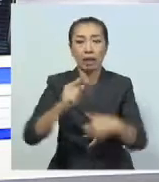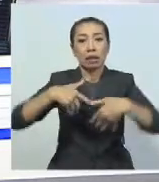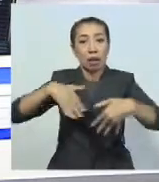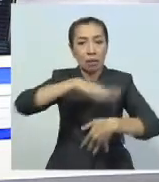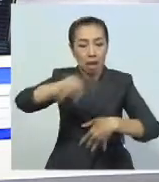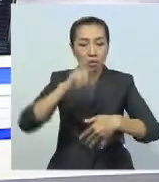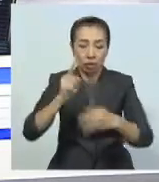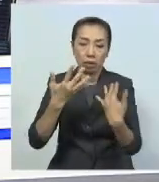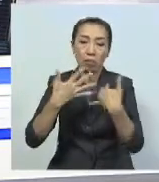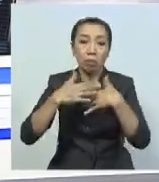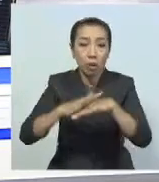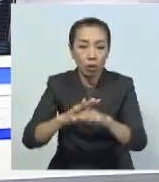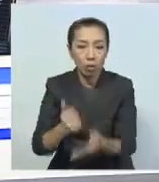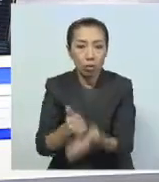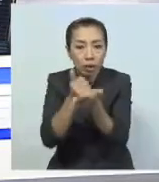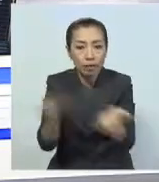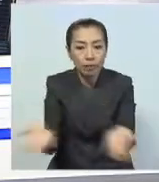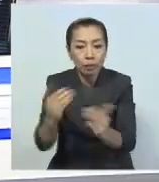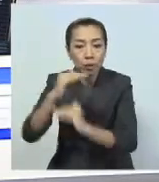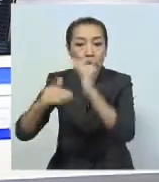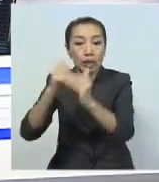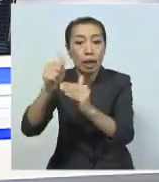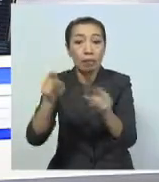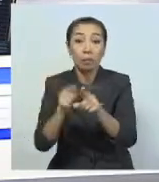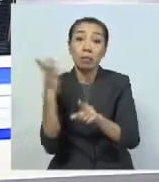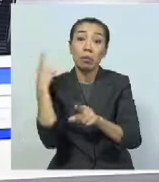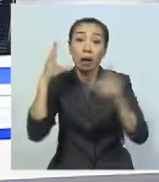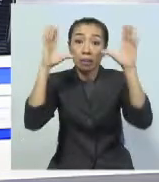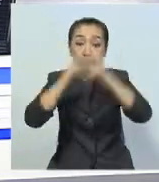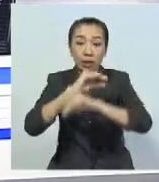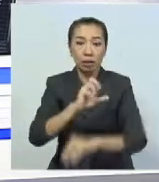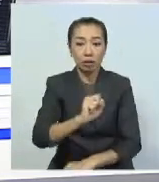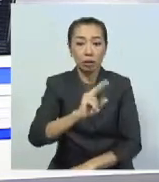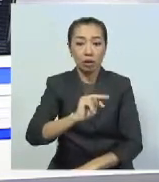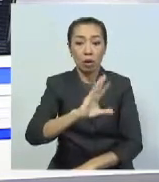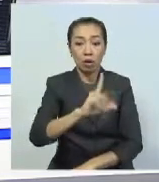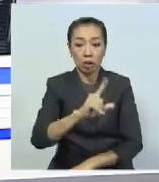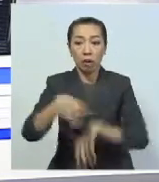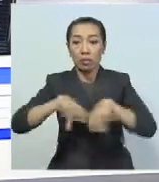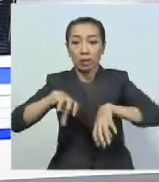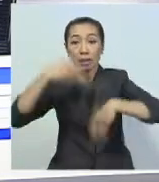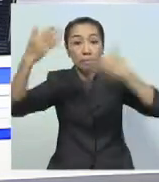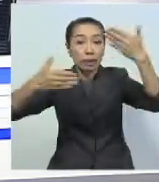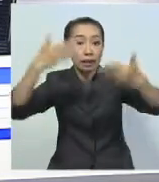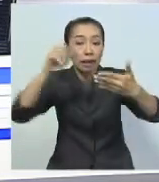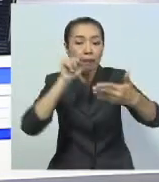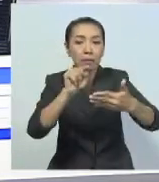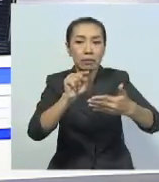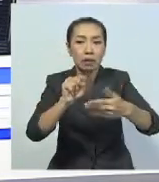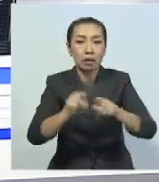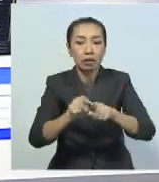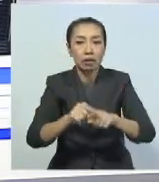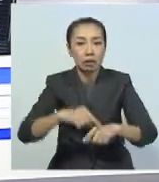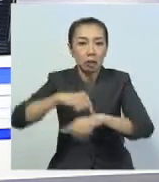งต้องมามีส่วนร่วมในการเดินหน้าไปด้วยกันเนี่ยนะคะอย่างเมื่อคืนที่ผ่านมาสนช.เขาก็มีการจัดกิจกรรมค่ะซึ่งเป็นกิจกรร